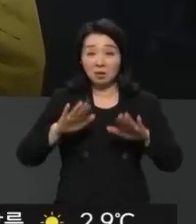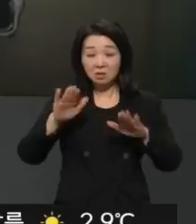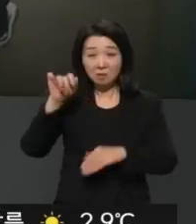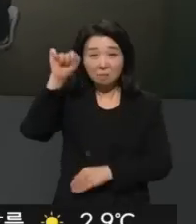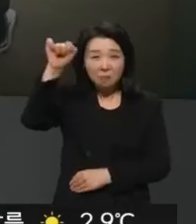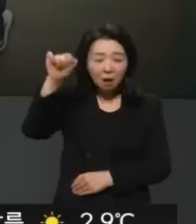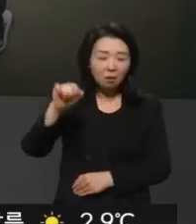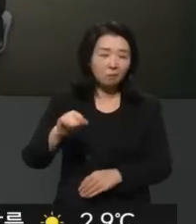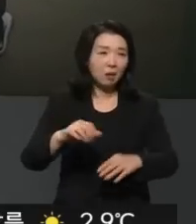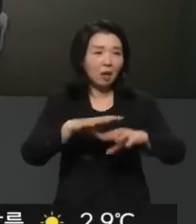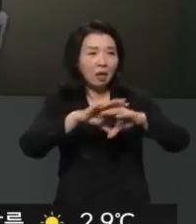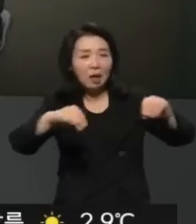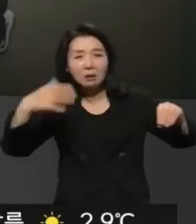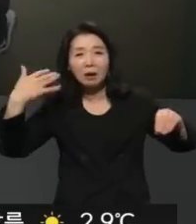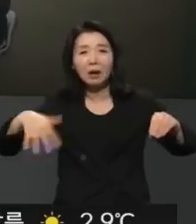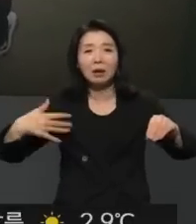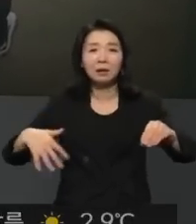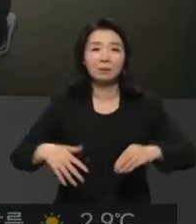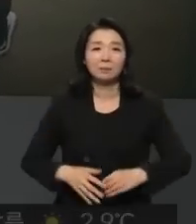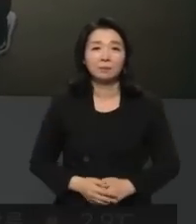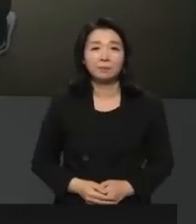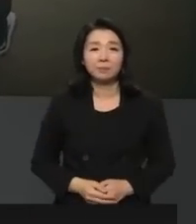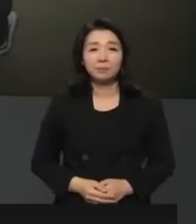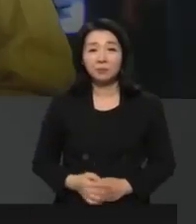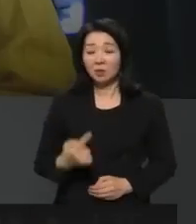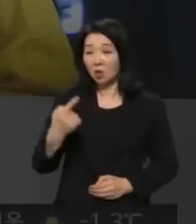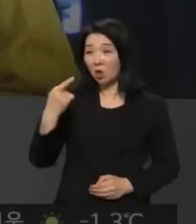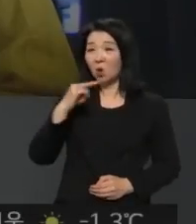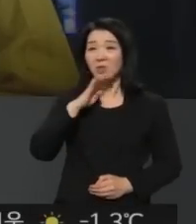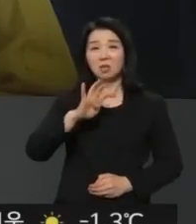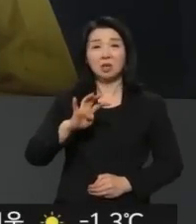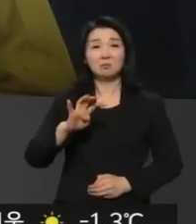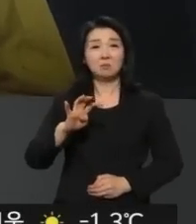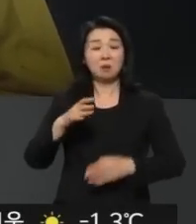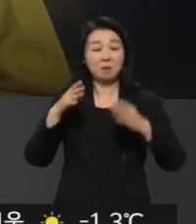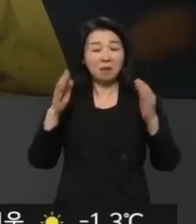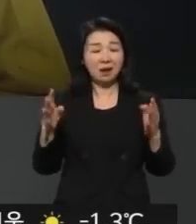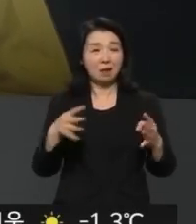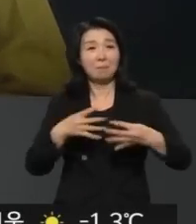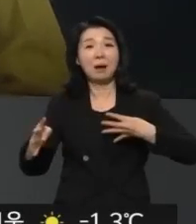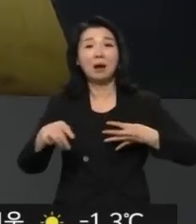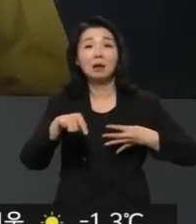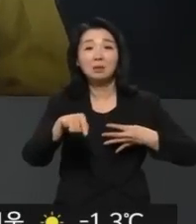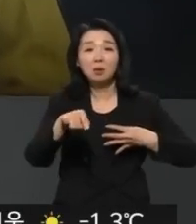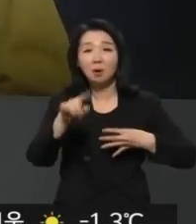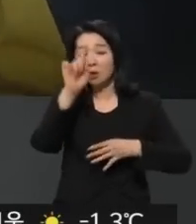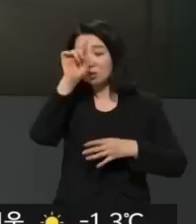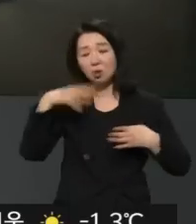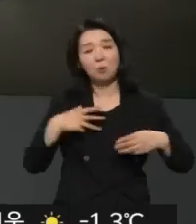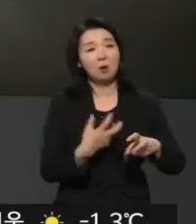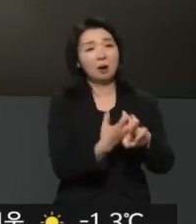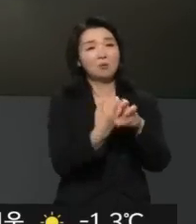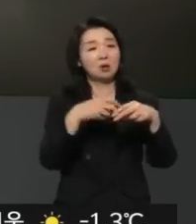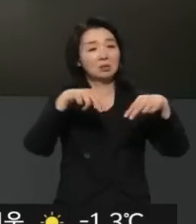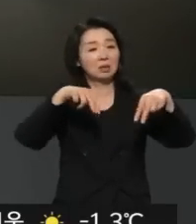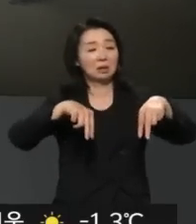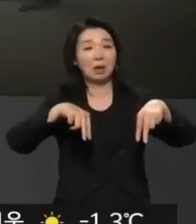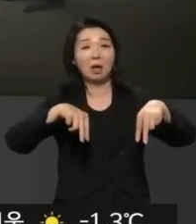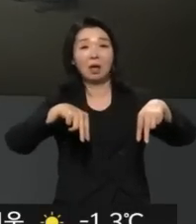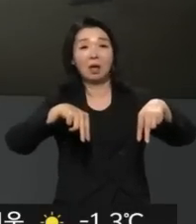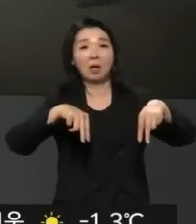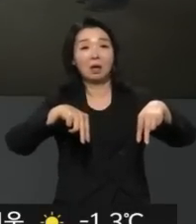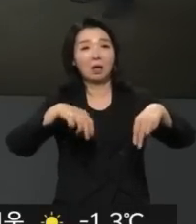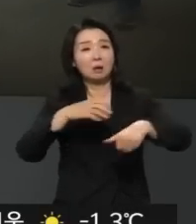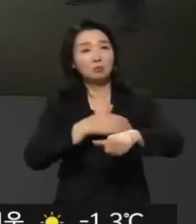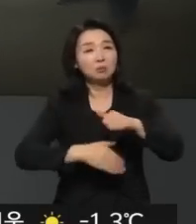파업 풀릴 조짐이 전혀 보이지 않고 있죠. 어제 40분 만에 결렬됐다고 전해드린 정부와 화물연대의 2차 협상.